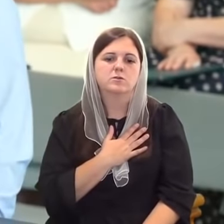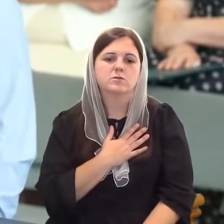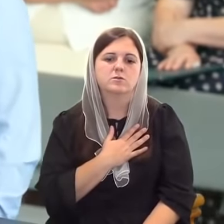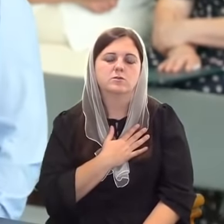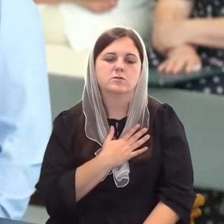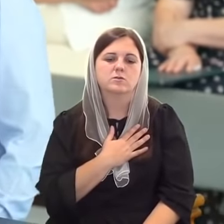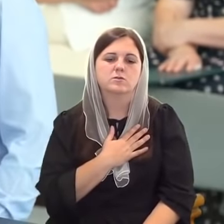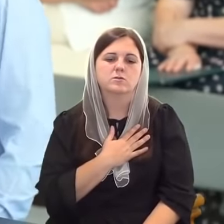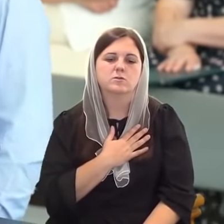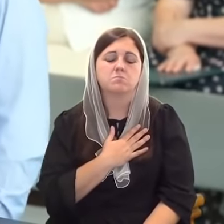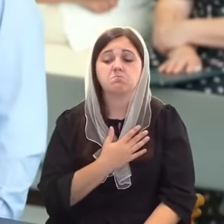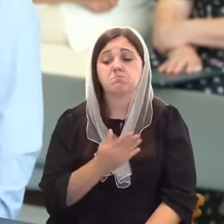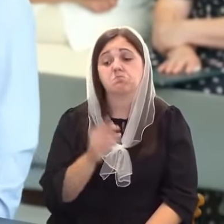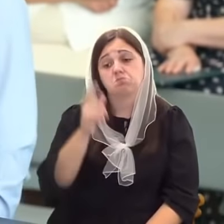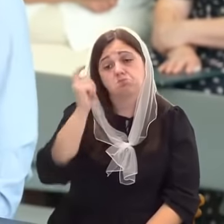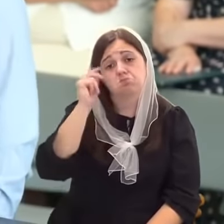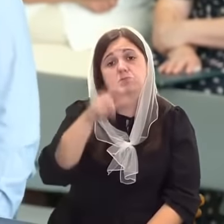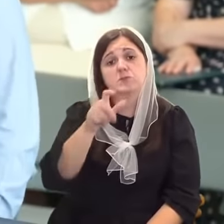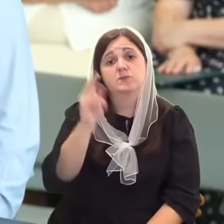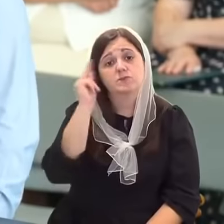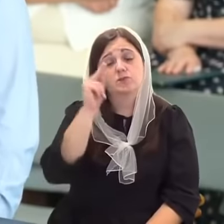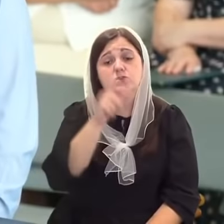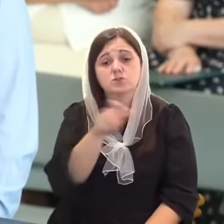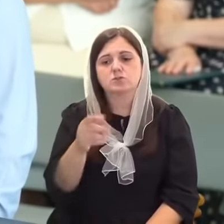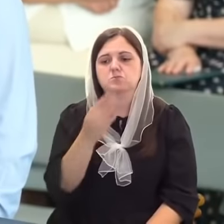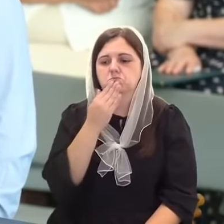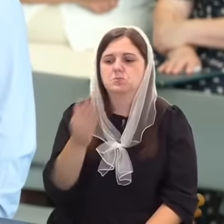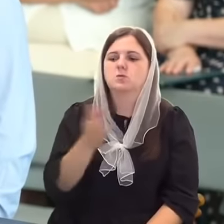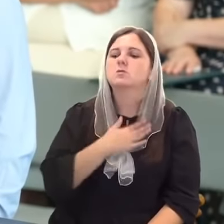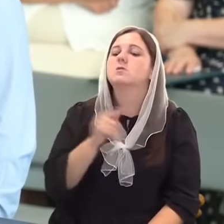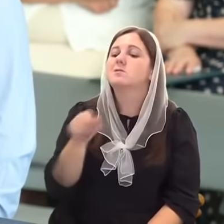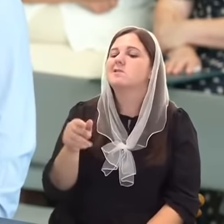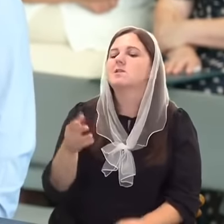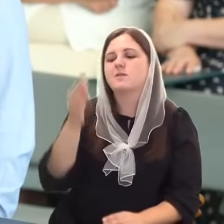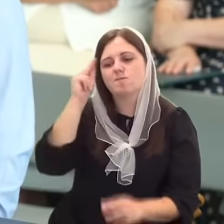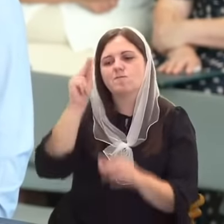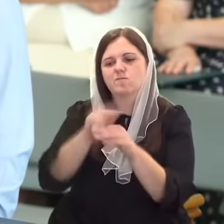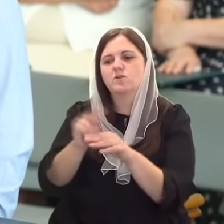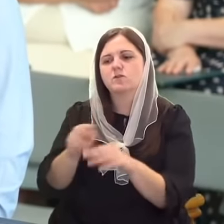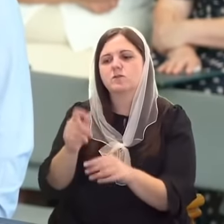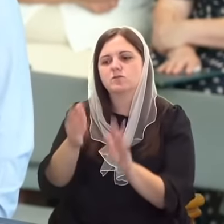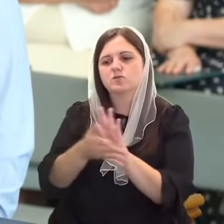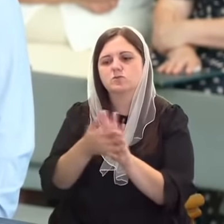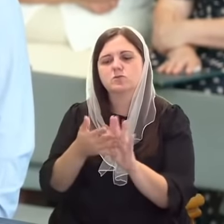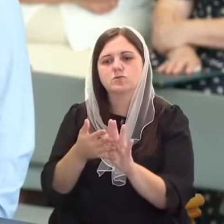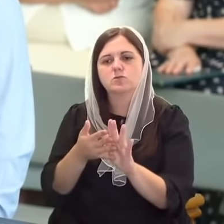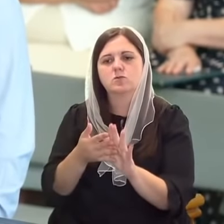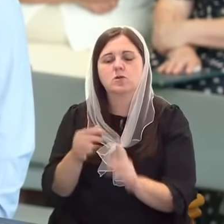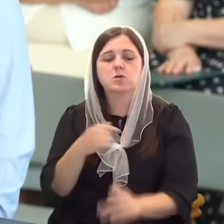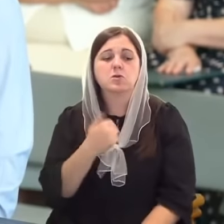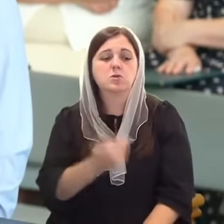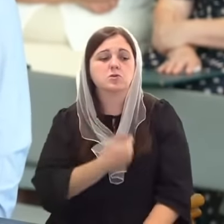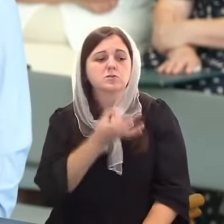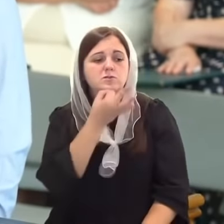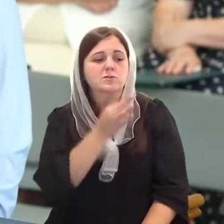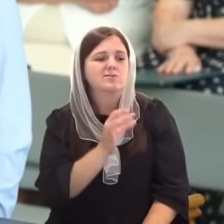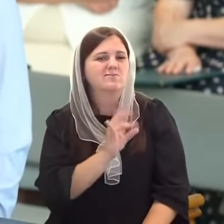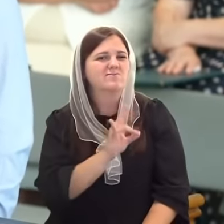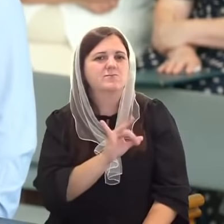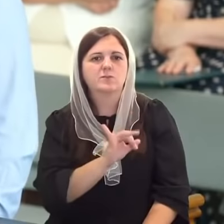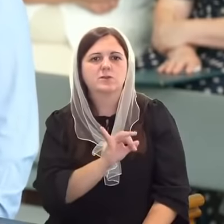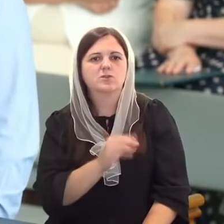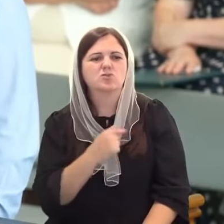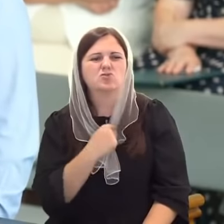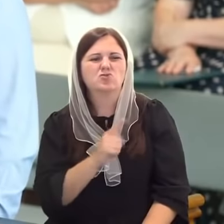была фамилия, она спросила меня, Саша, ты выучил псалом? Я хотел сказать нет, чтобы